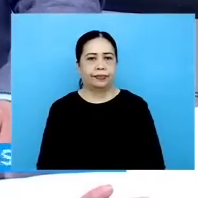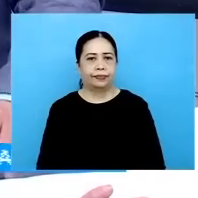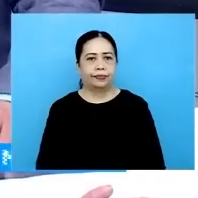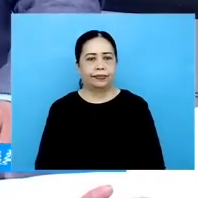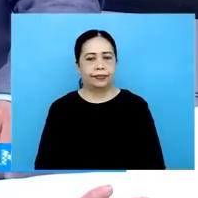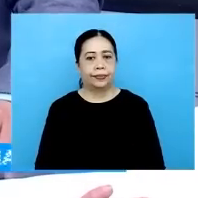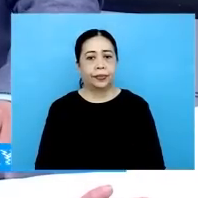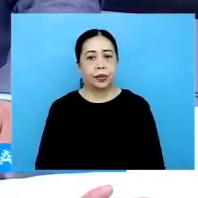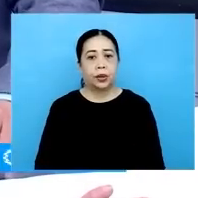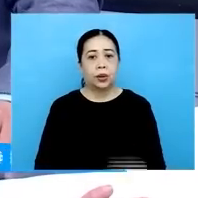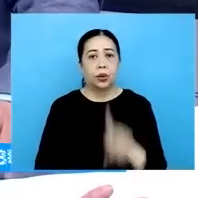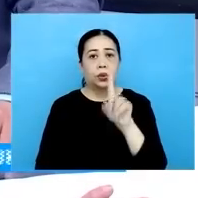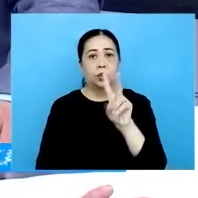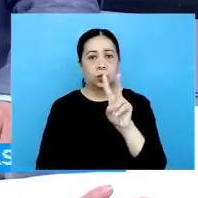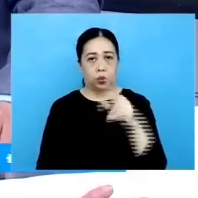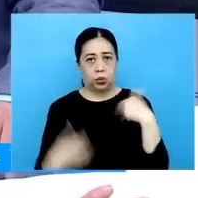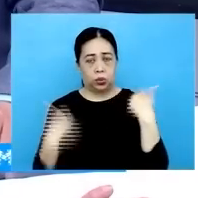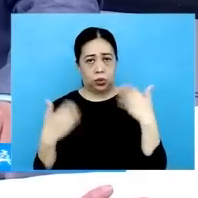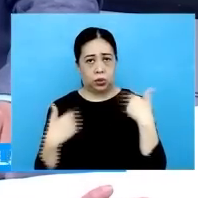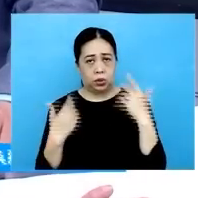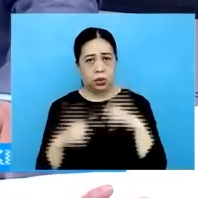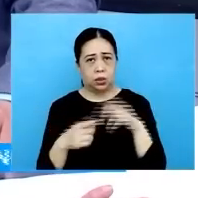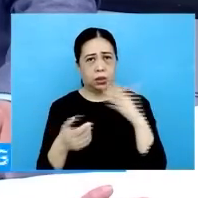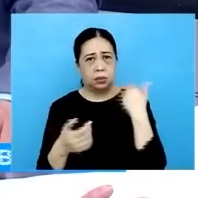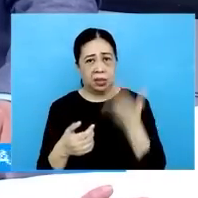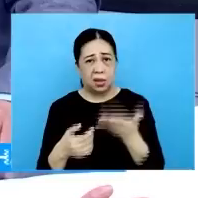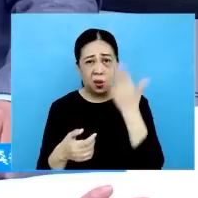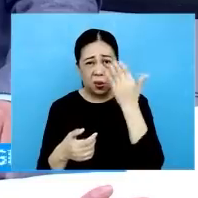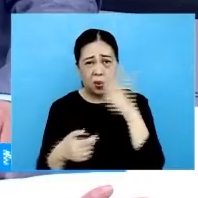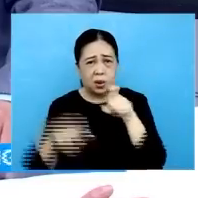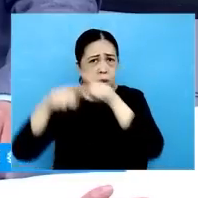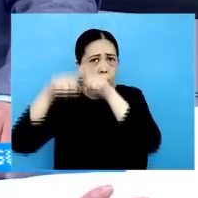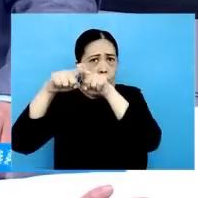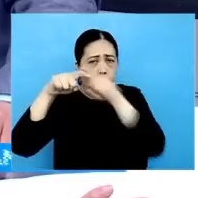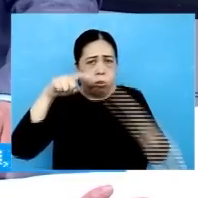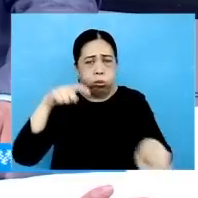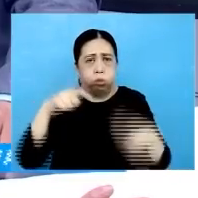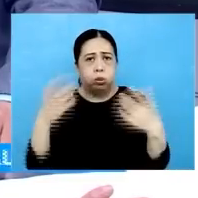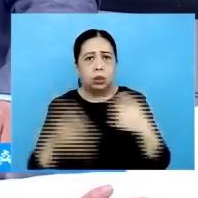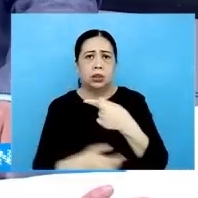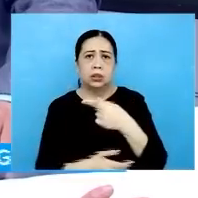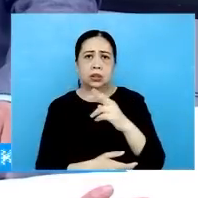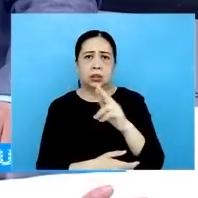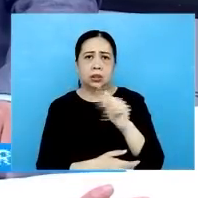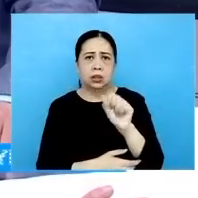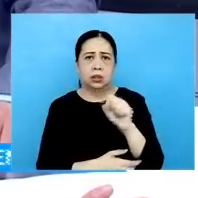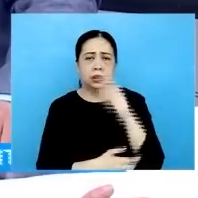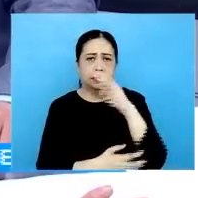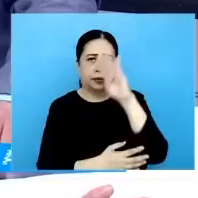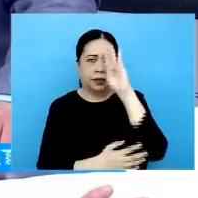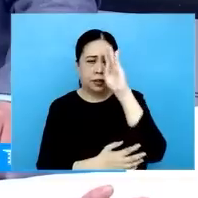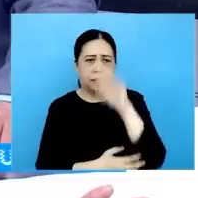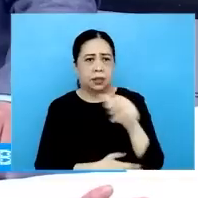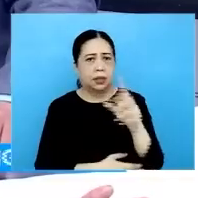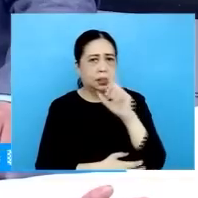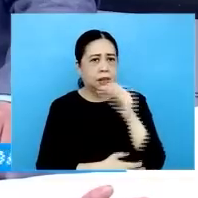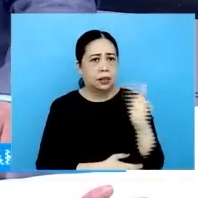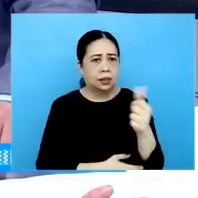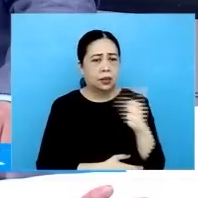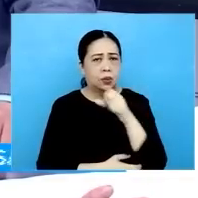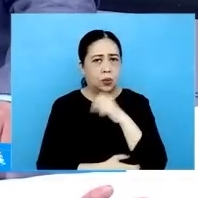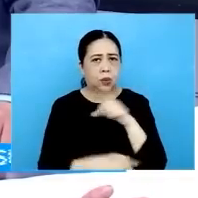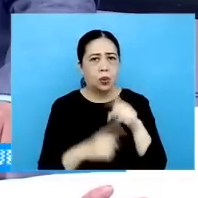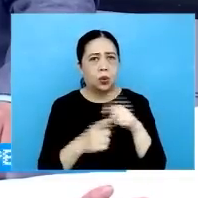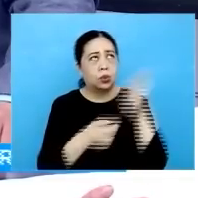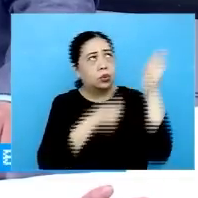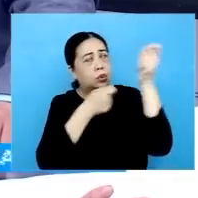Dalawang menor de edad ang patay matapos tamaan ng kidlat sa General Trias, Cavite. Ang biktimang 10 taong gulang